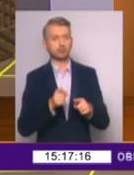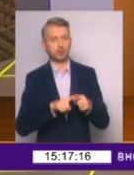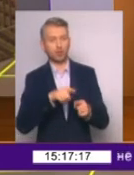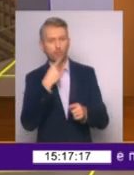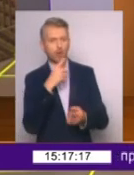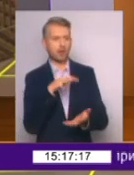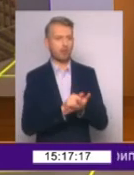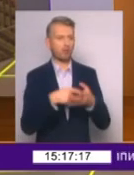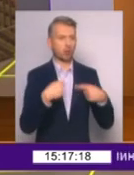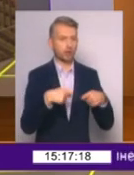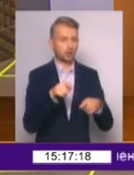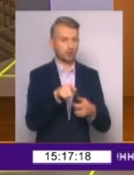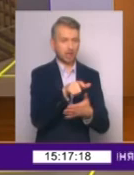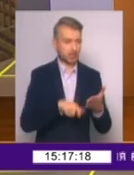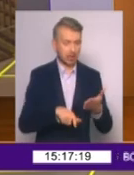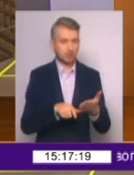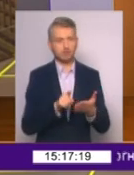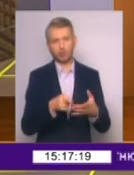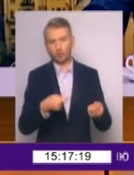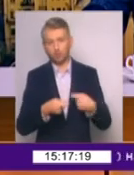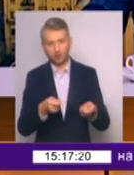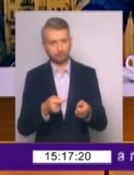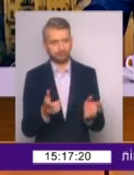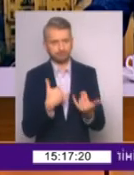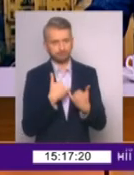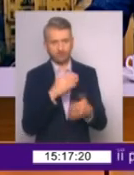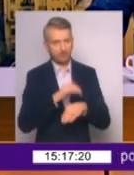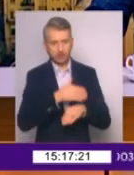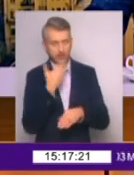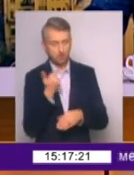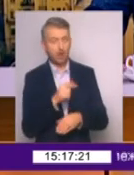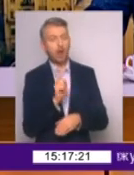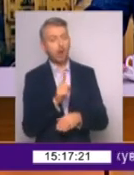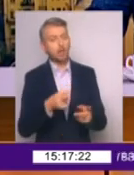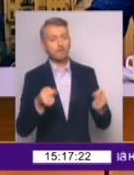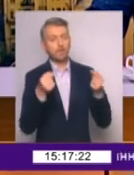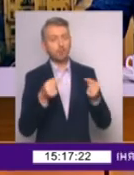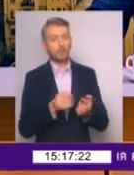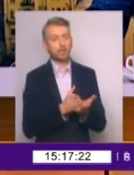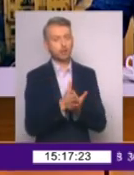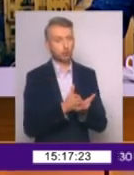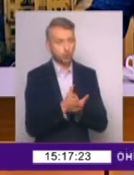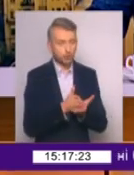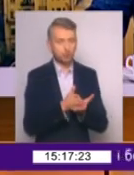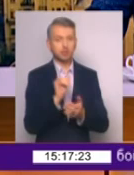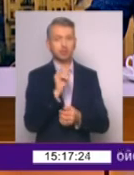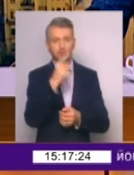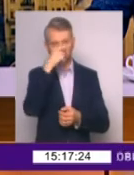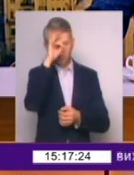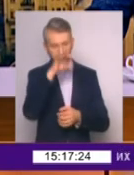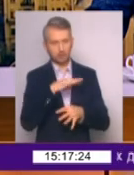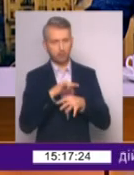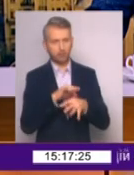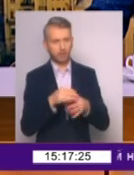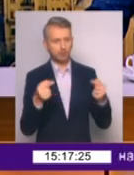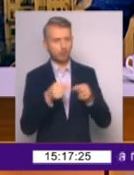займалися і продажею цих рецептів, ними торгували. Тому дійсно відповідні служби і поліція провели відповідні